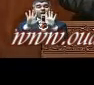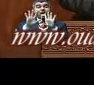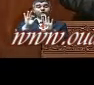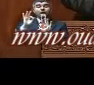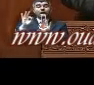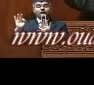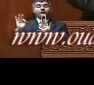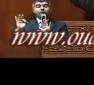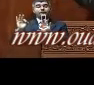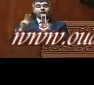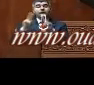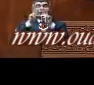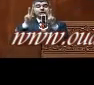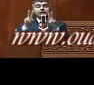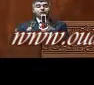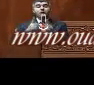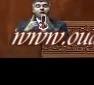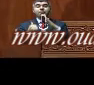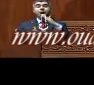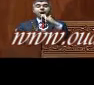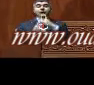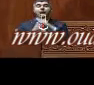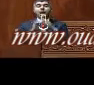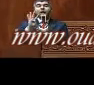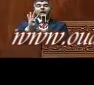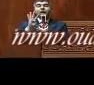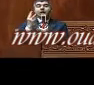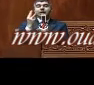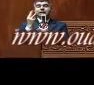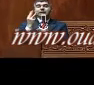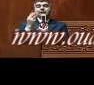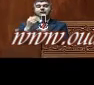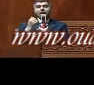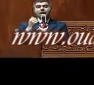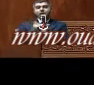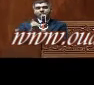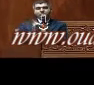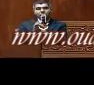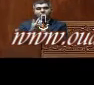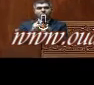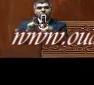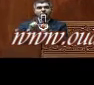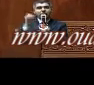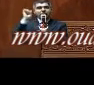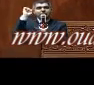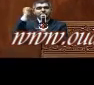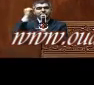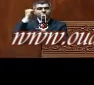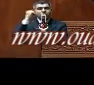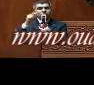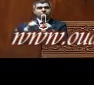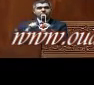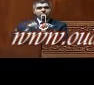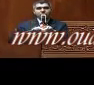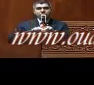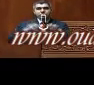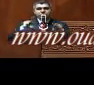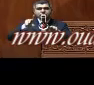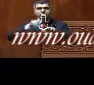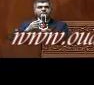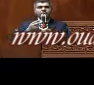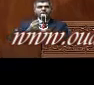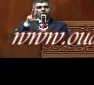الإجازة. هذا برنامج درناه باش الحاملين ديال الإجازة ياخذوا واحد التكوين إضافي كيسمح لهم باش يكونوا